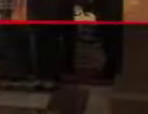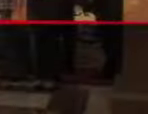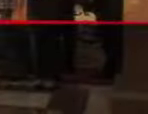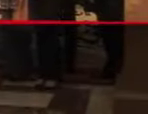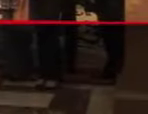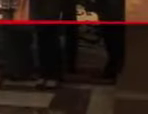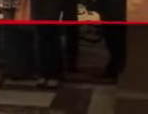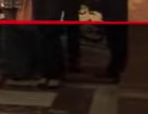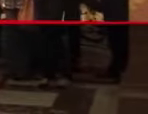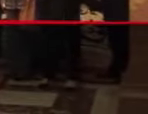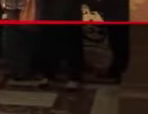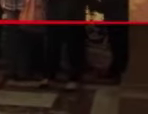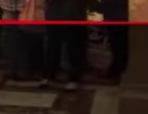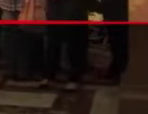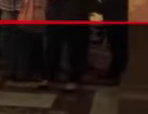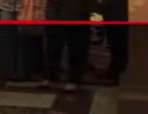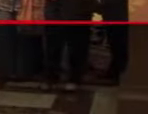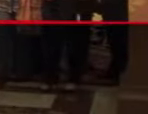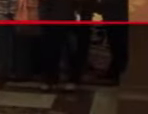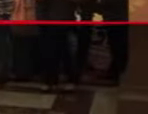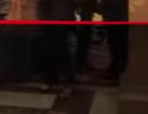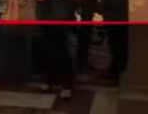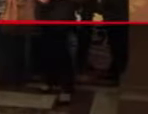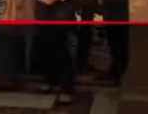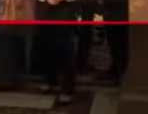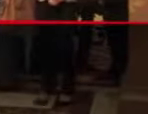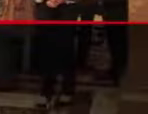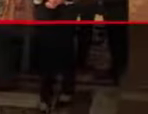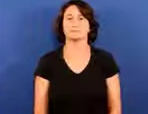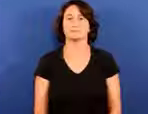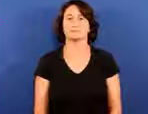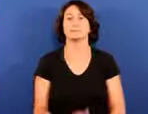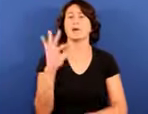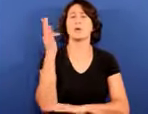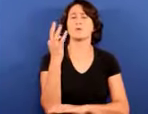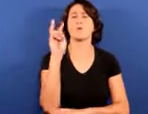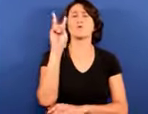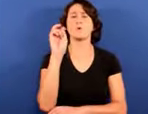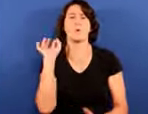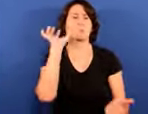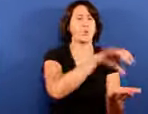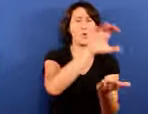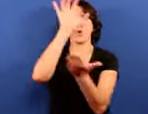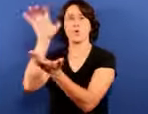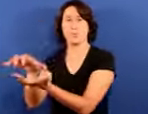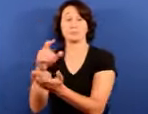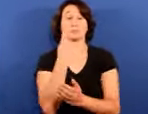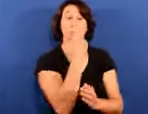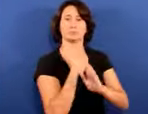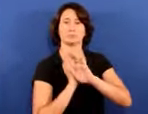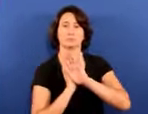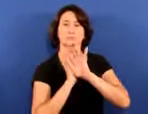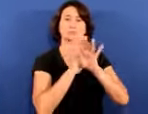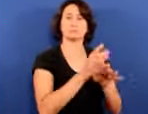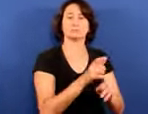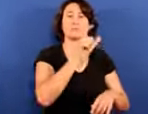Munduko Bankua Bizkaira etorri da Bizkaitik proiektua zehatzago ezagutzera. Bizkaitik fundazioa Bizkaiko Foru Aldundiaren ekimen bada,